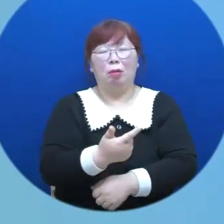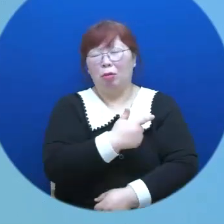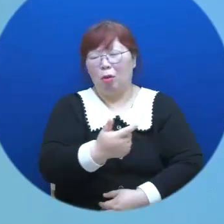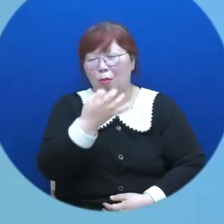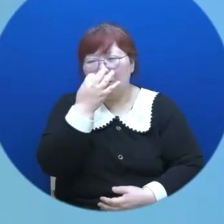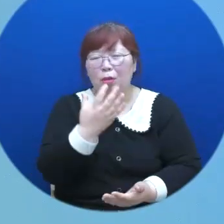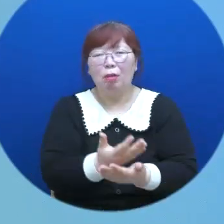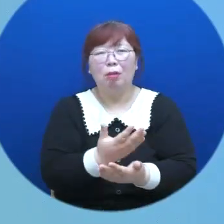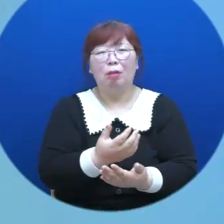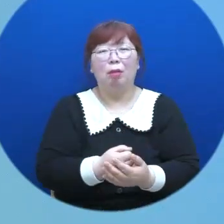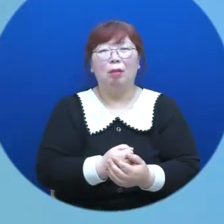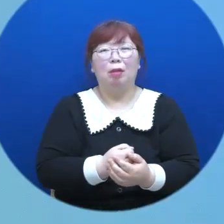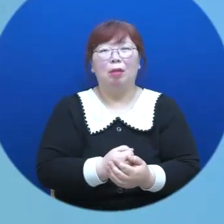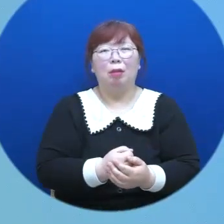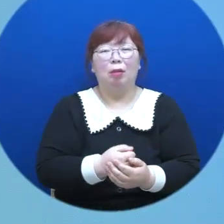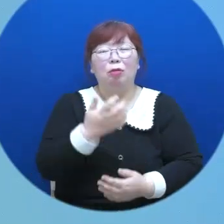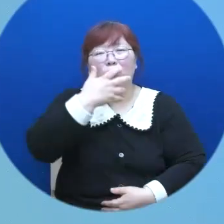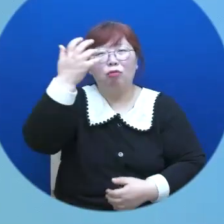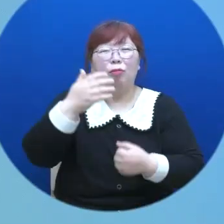꾼 것 때문에.